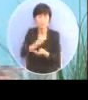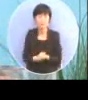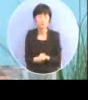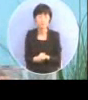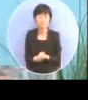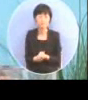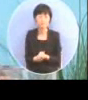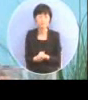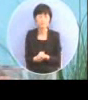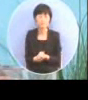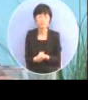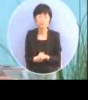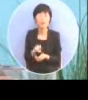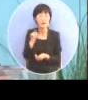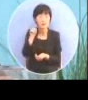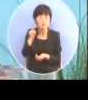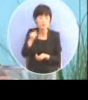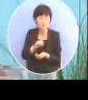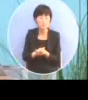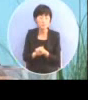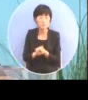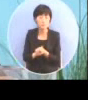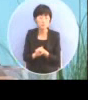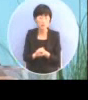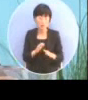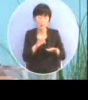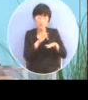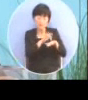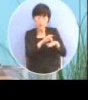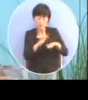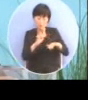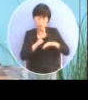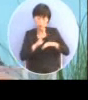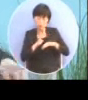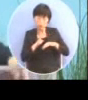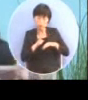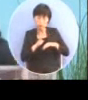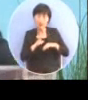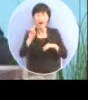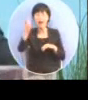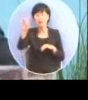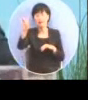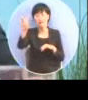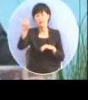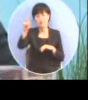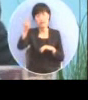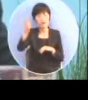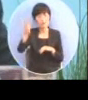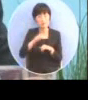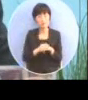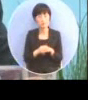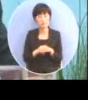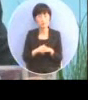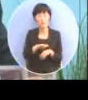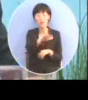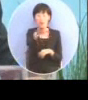lớn đó. Duy nhất chỉ điều này thôi thì hình tượng bóng tối đều sợ hãi.